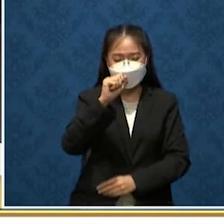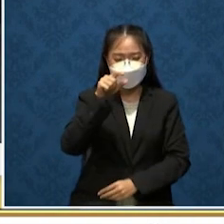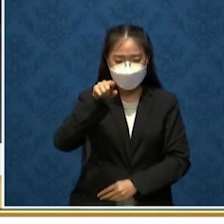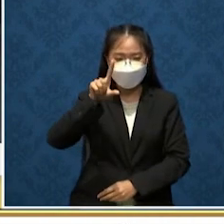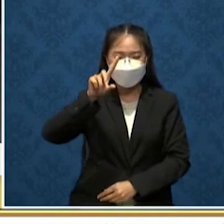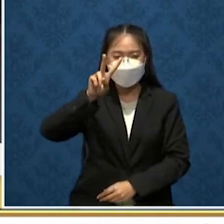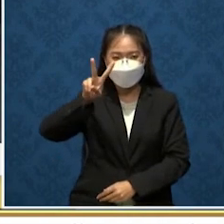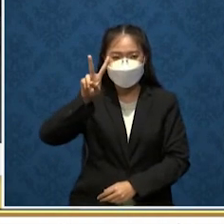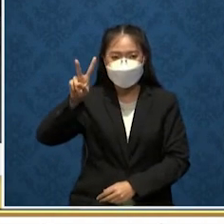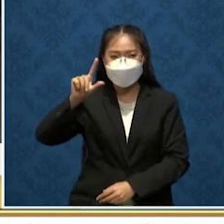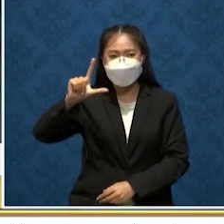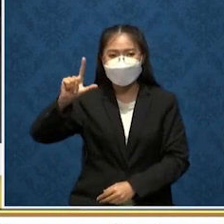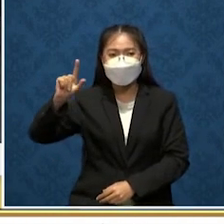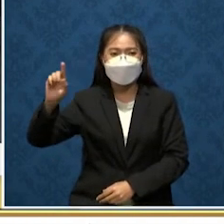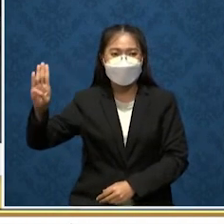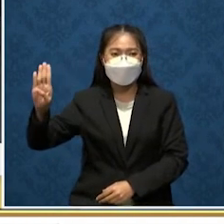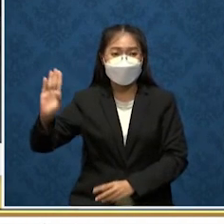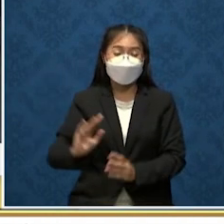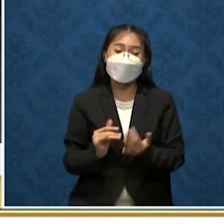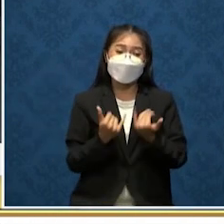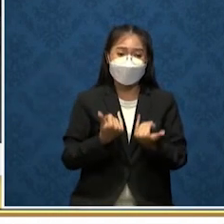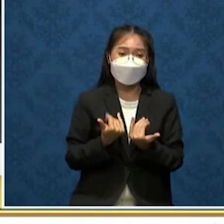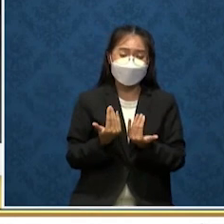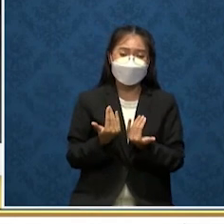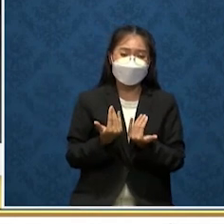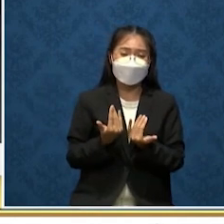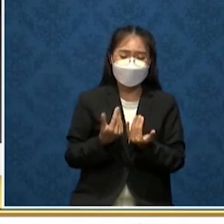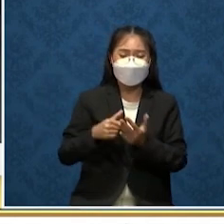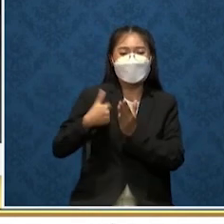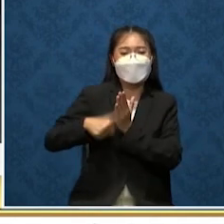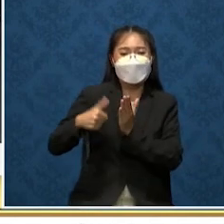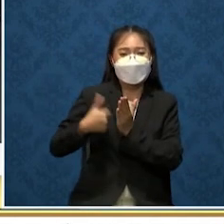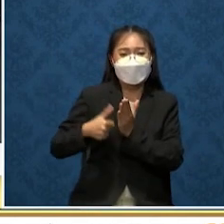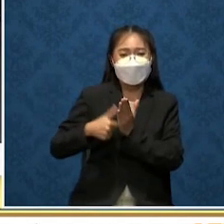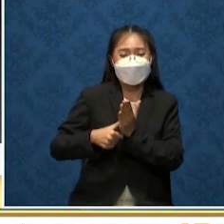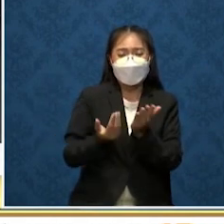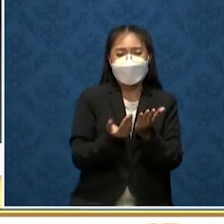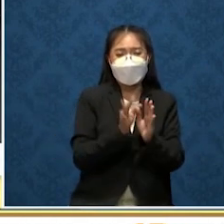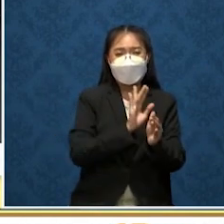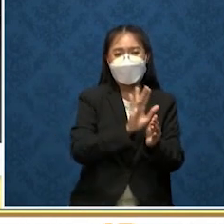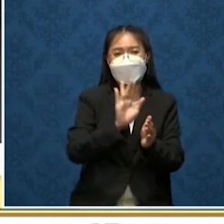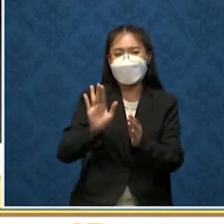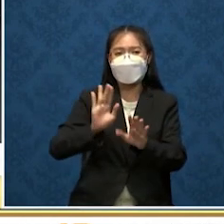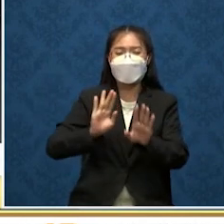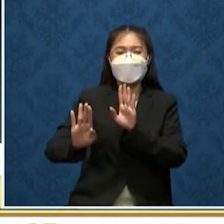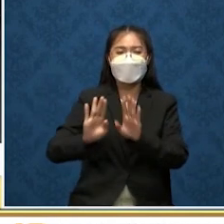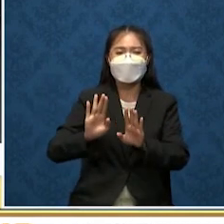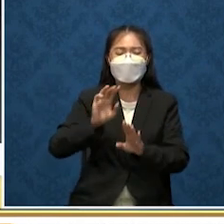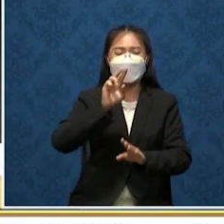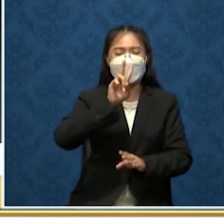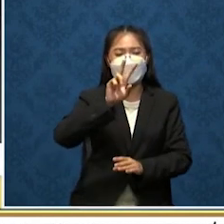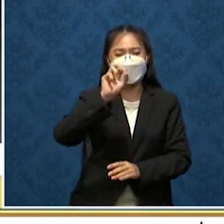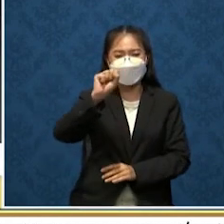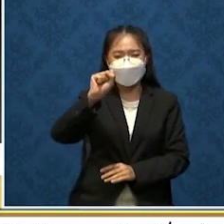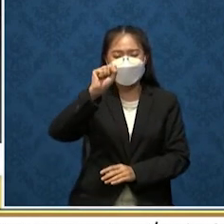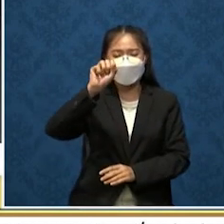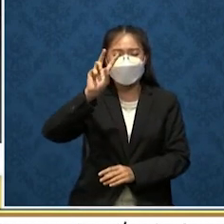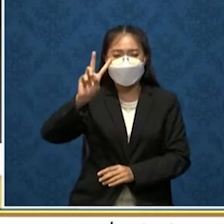กันณวันนี้มีหนี้ครัวเรือนปี 6-15ล้านล้านเฉลี่ยแล้วก็คือ